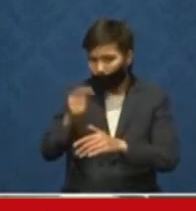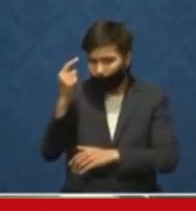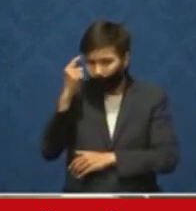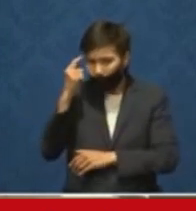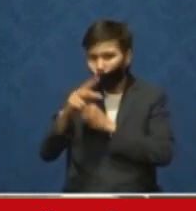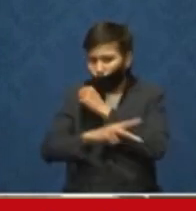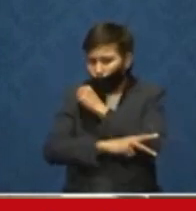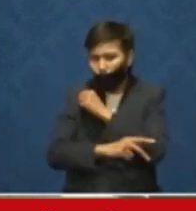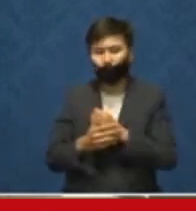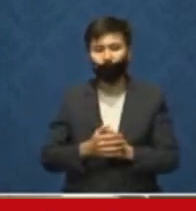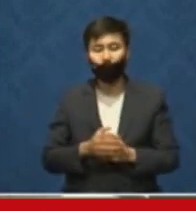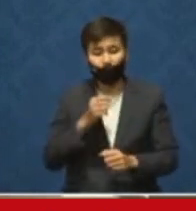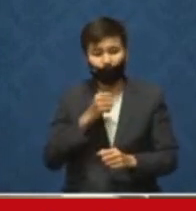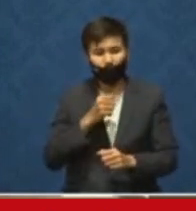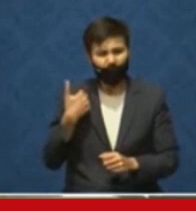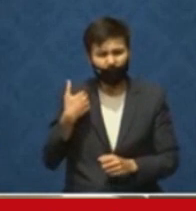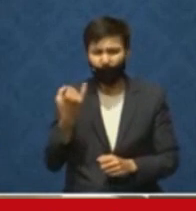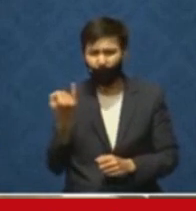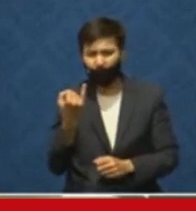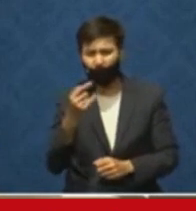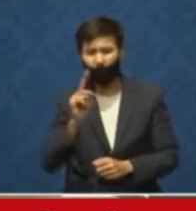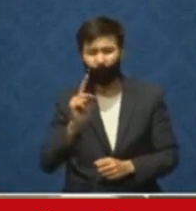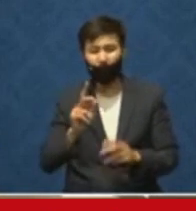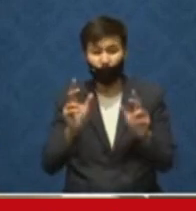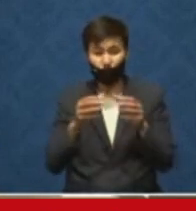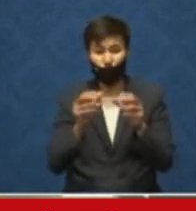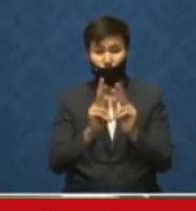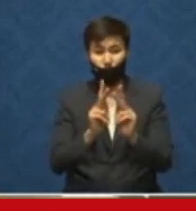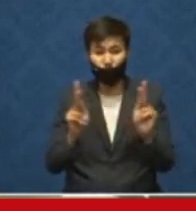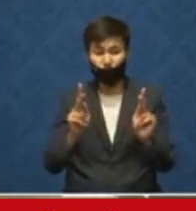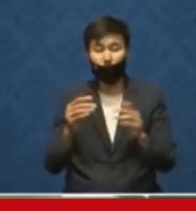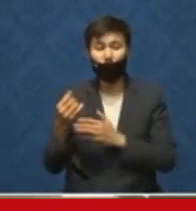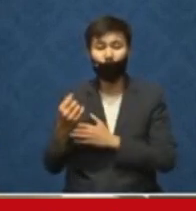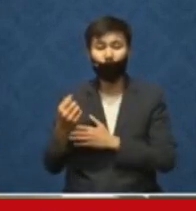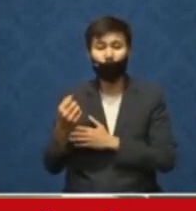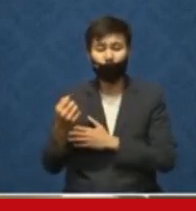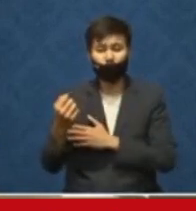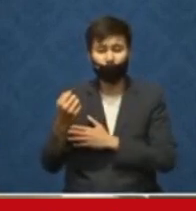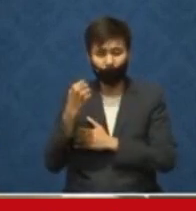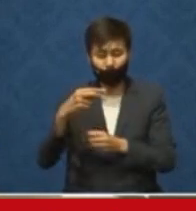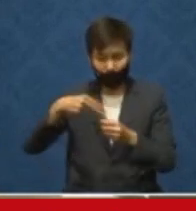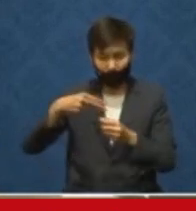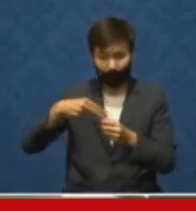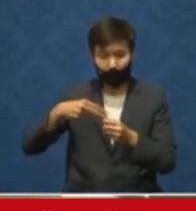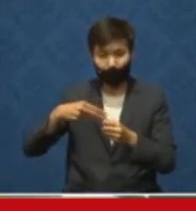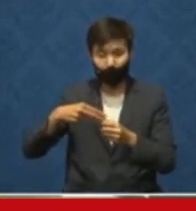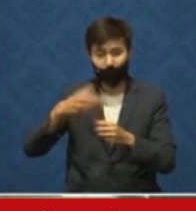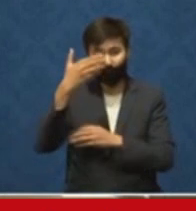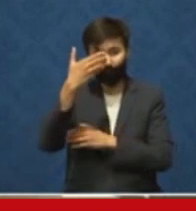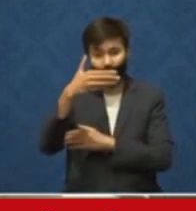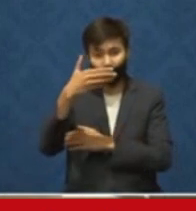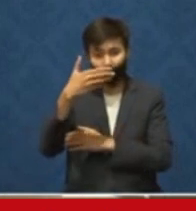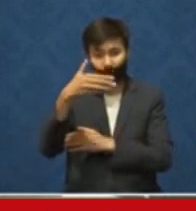แต่ยังไม่เคยอนุมัติเลยแม้แต่ลงอยู่วันนี้ไม่ไปไหนแล้วแถมที่แย่ที่สุดก็คือ